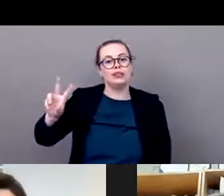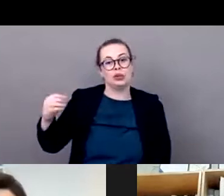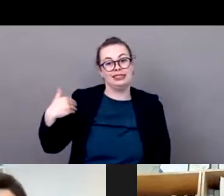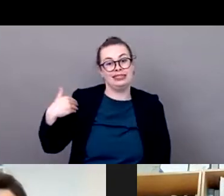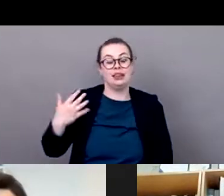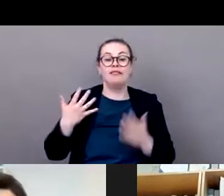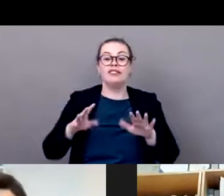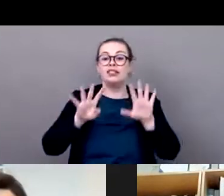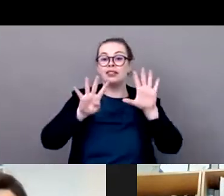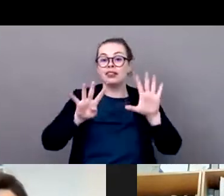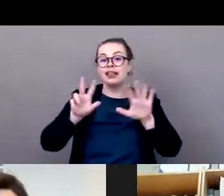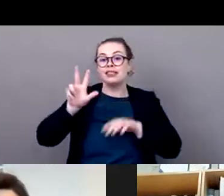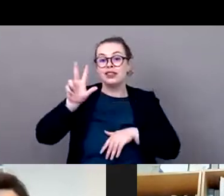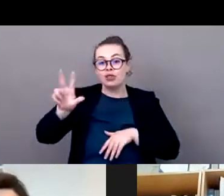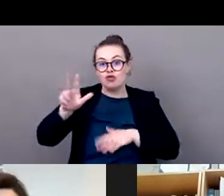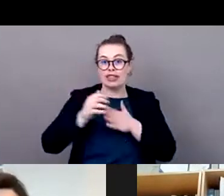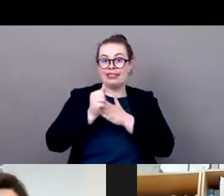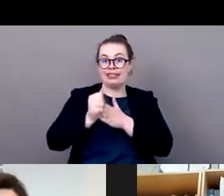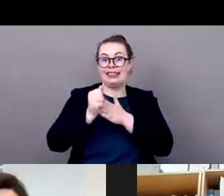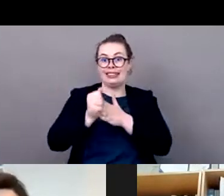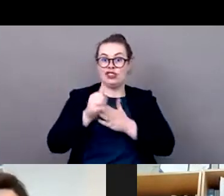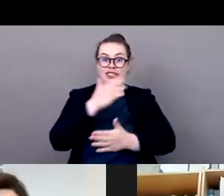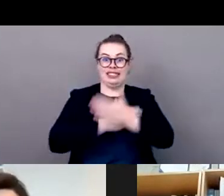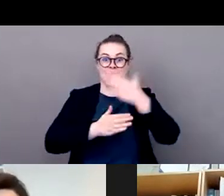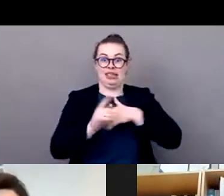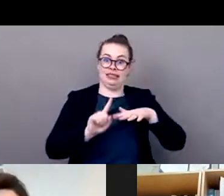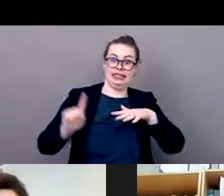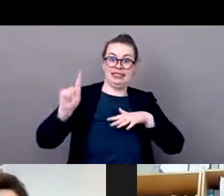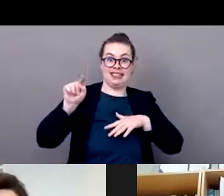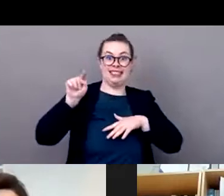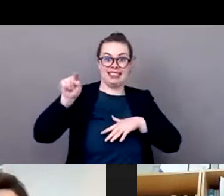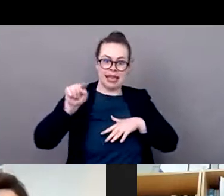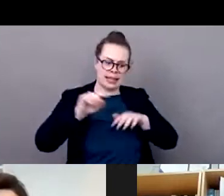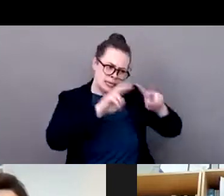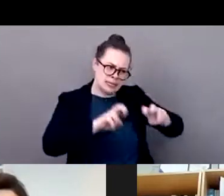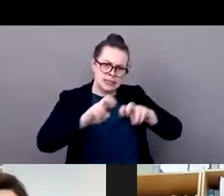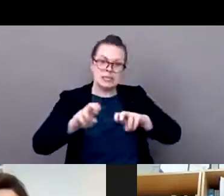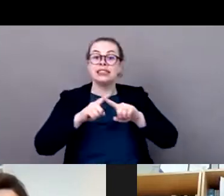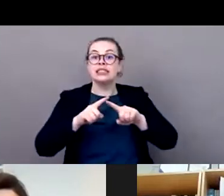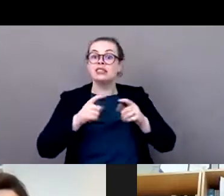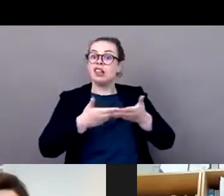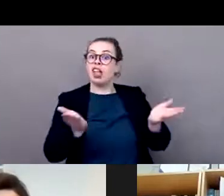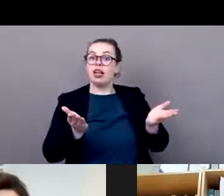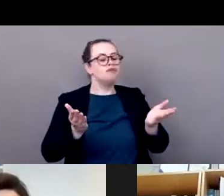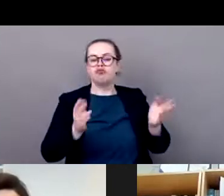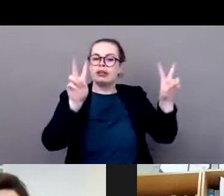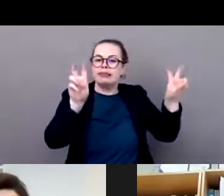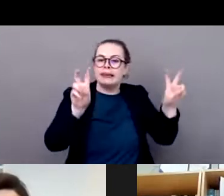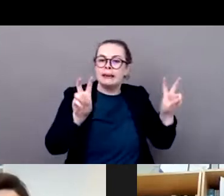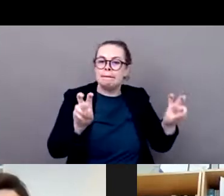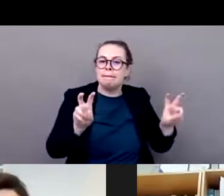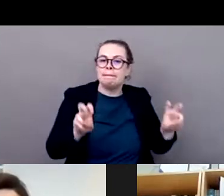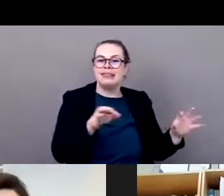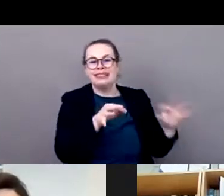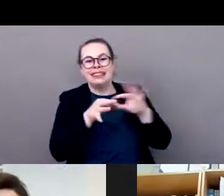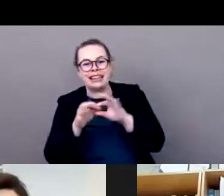2020 auprès de 93 leaders d'organisations de personnes handicapées. Nous avons